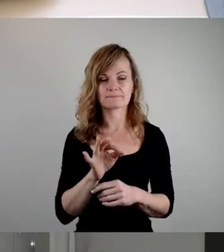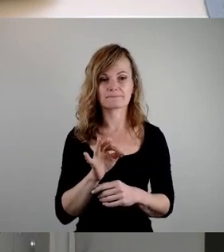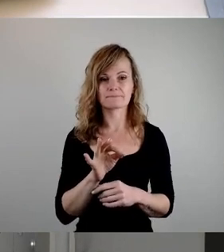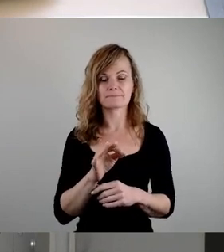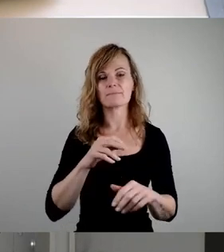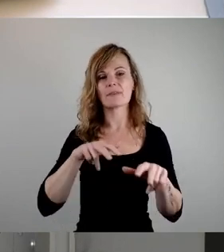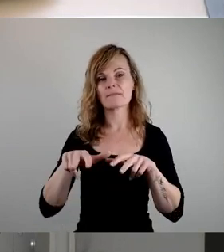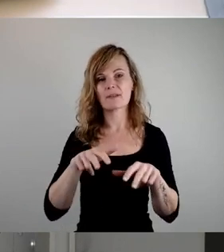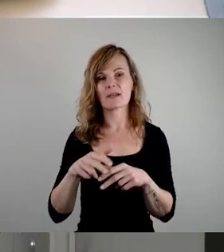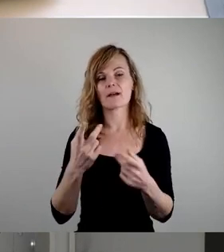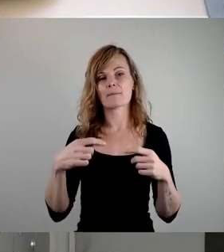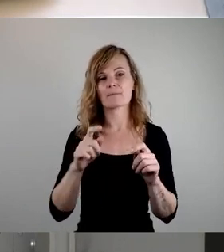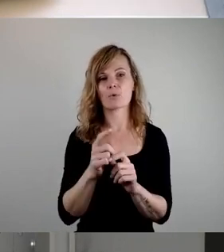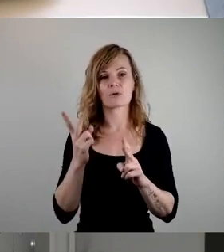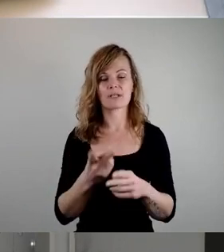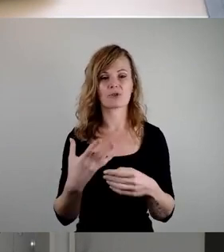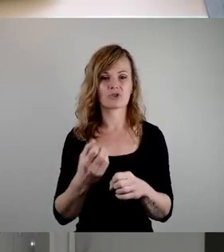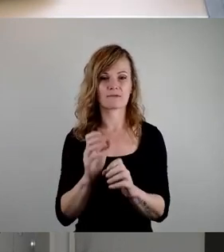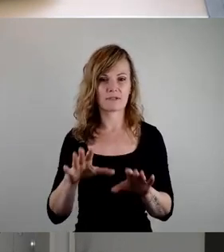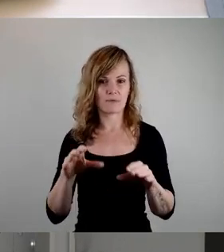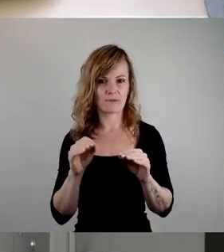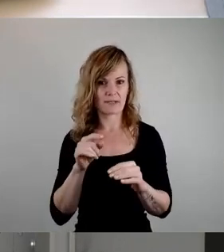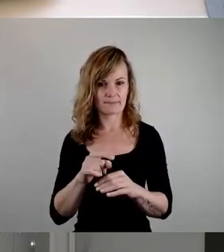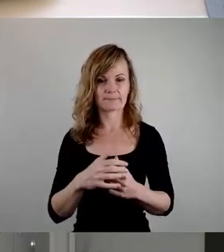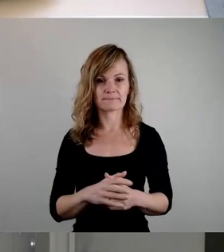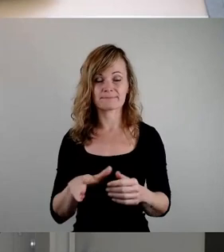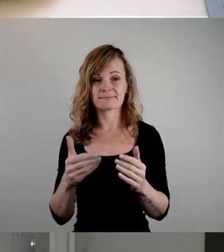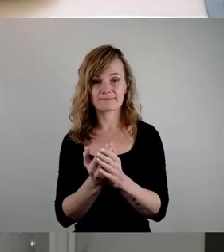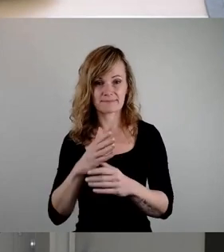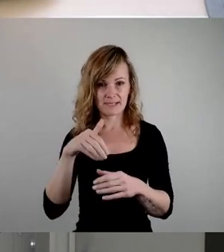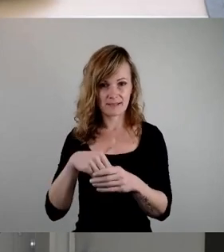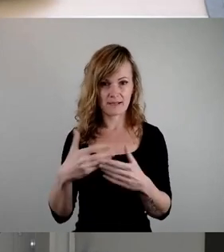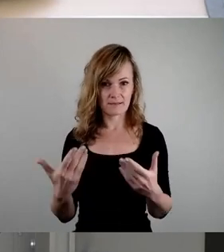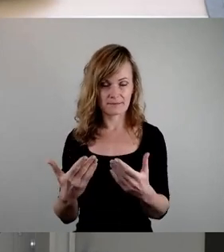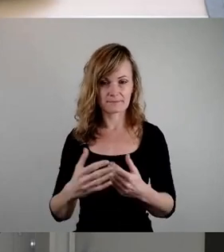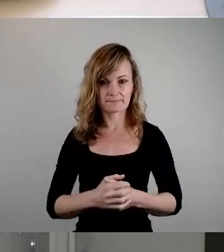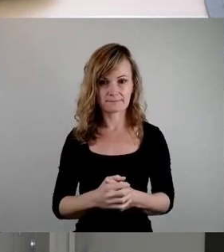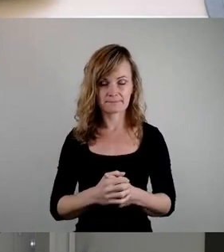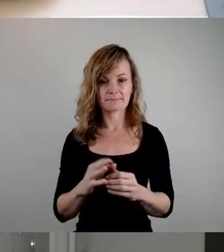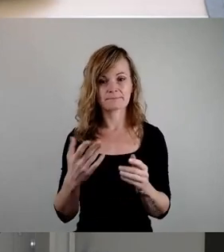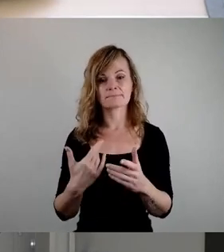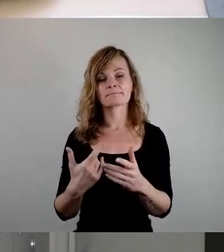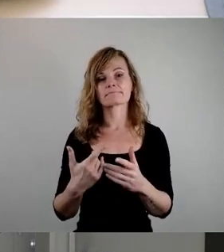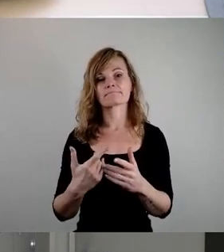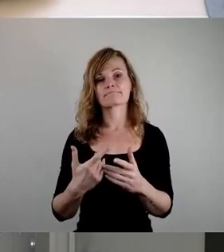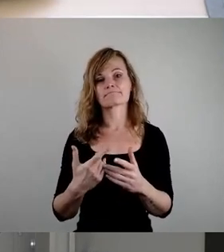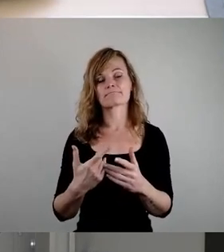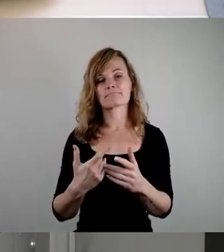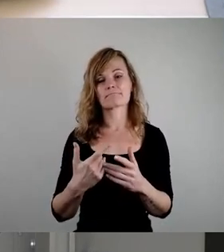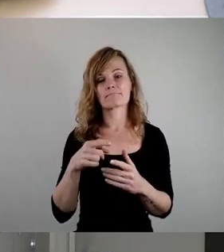und Liegenschaften aufgenommen wird. Dieser beinhaltet die temporäre Verlängerung der